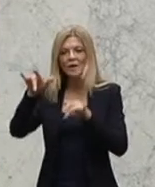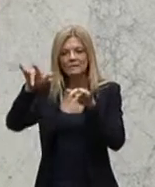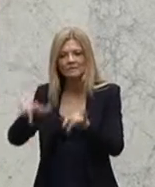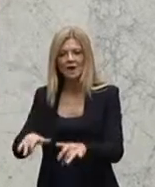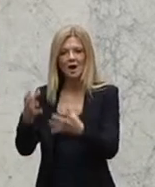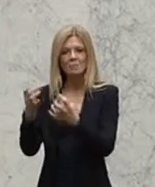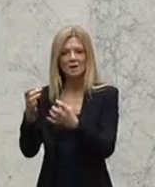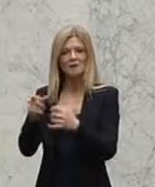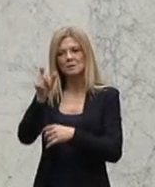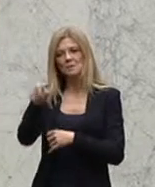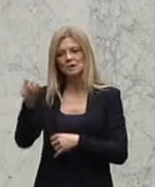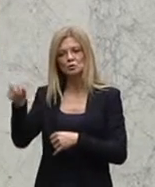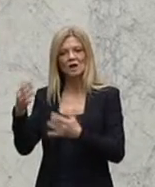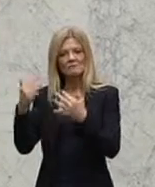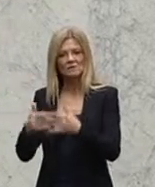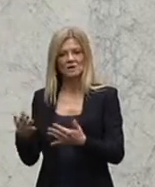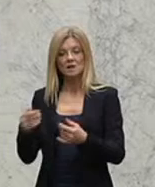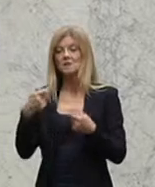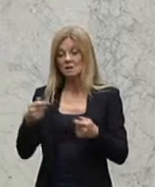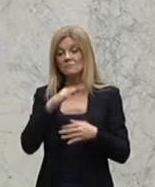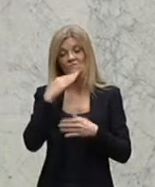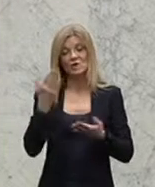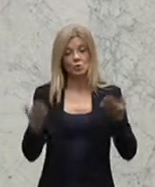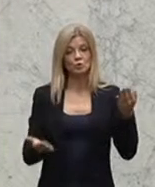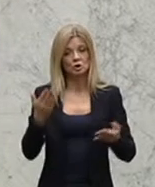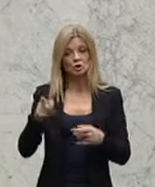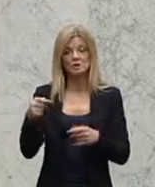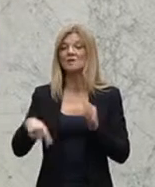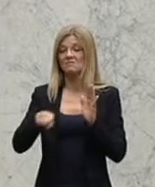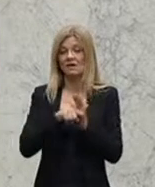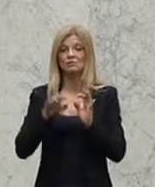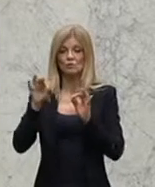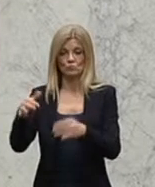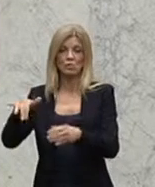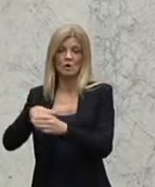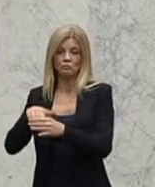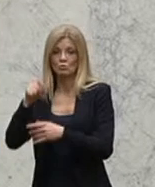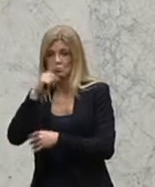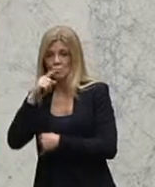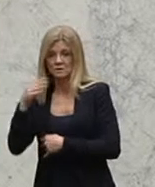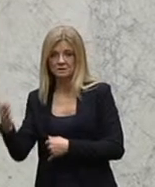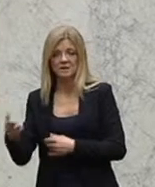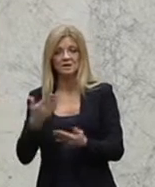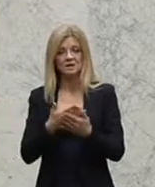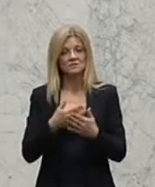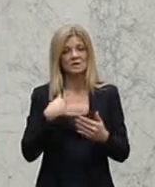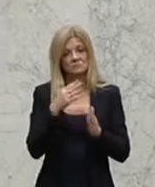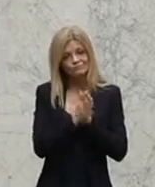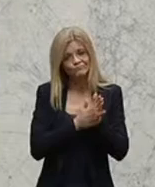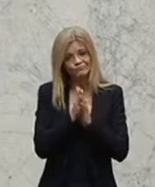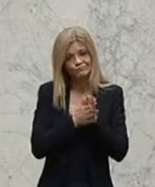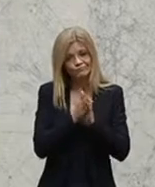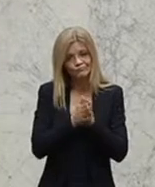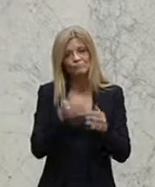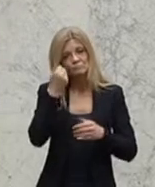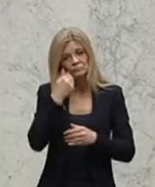gibt es Unterschiede, die zum Nachteil der Bediensteten sind. Hier ersuche ich um rasche und umfassende